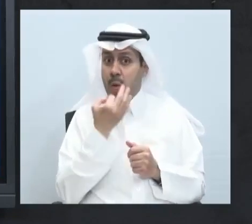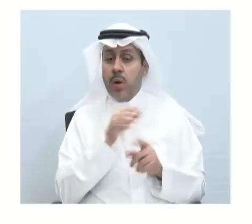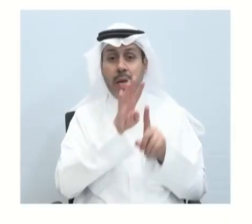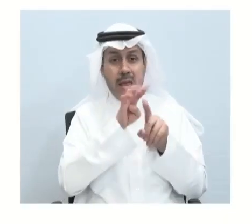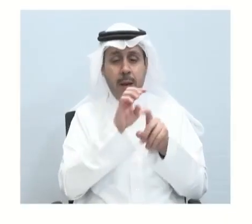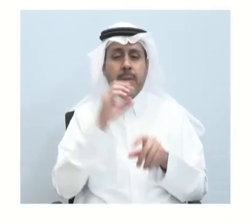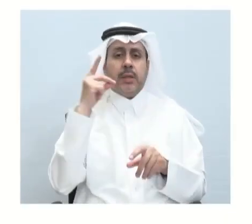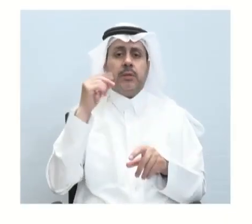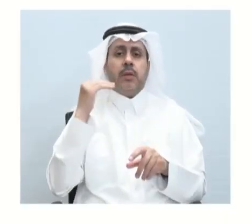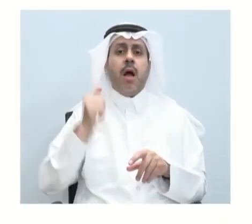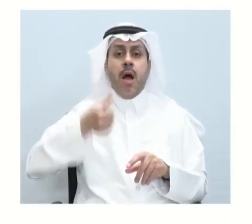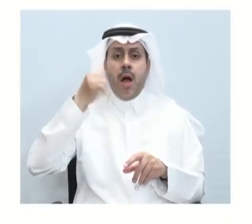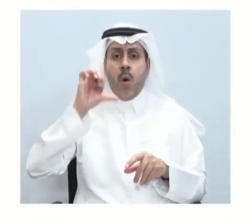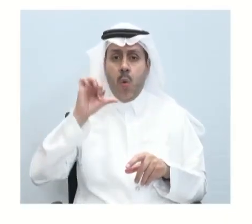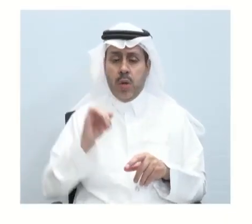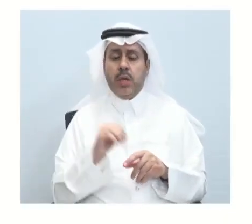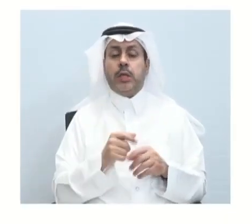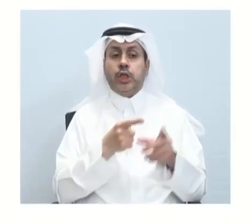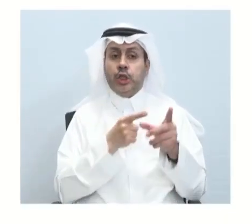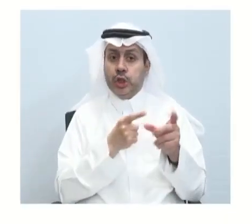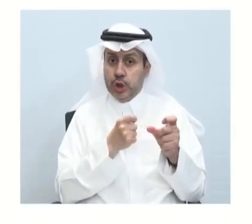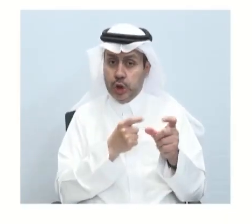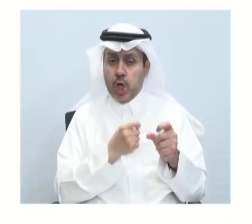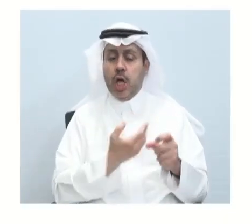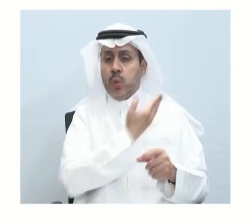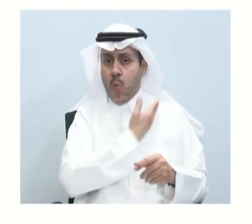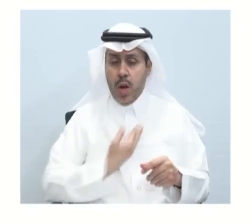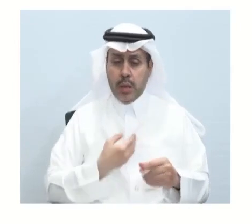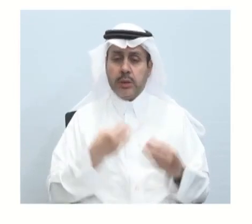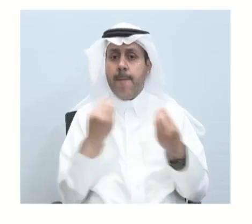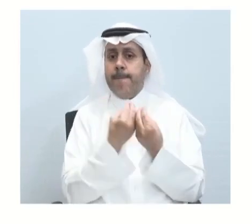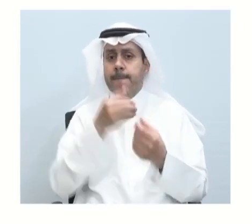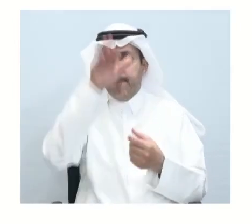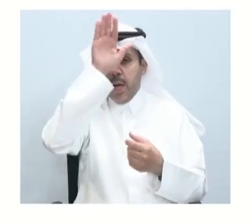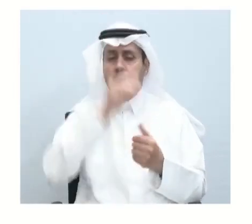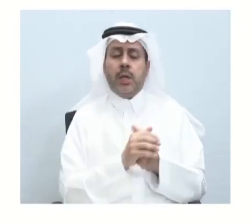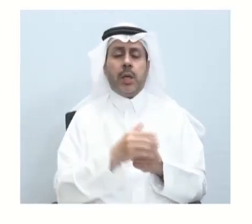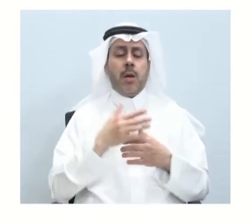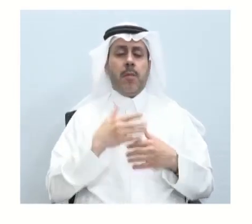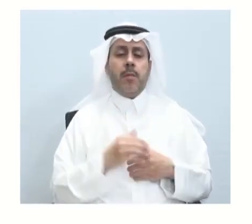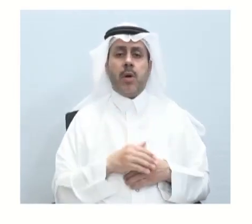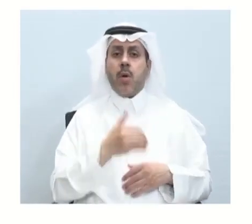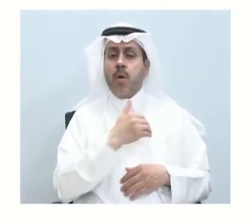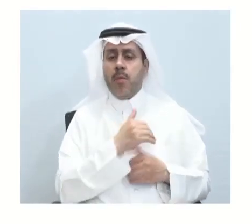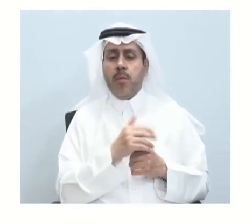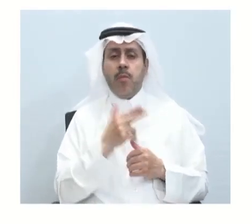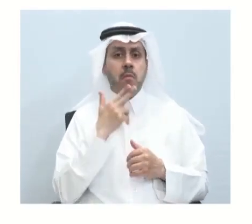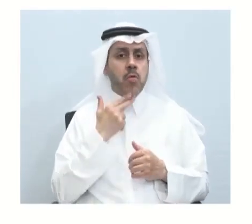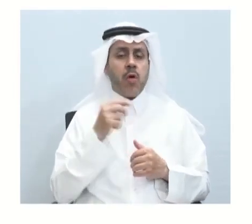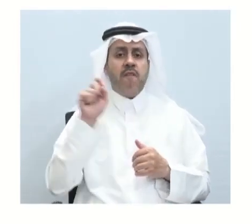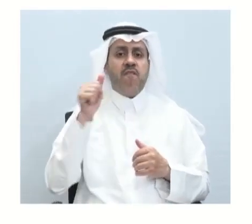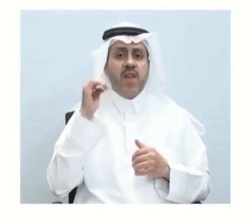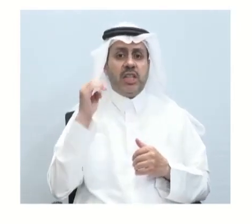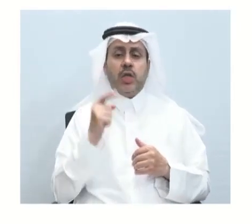الله والحج والجهاد ماضيان مع ولي الامر من المسلمين برهم وفاجرهم الى قيام الساعه لا